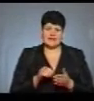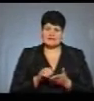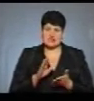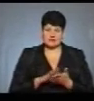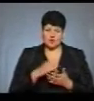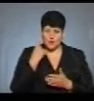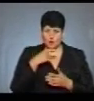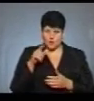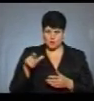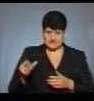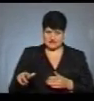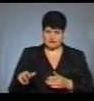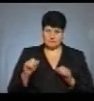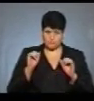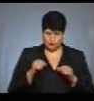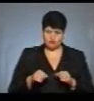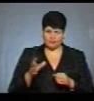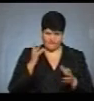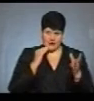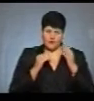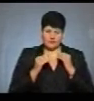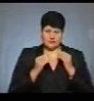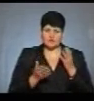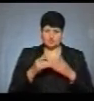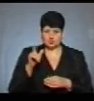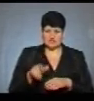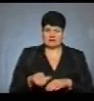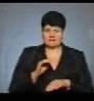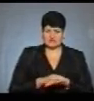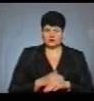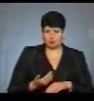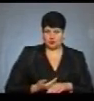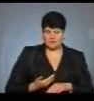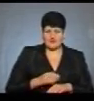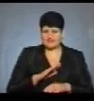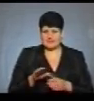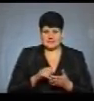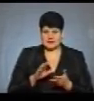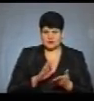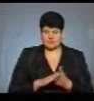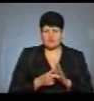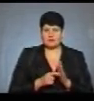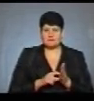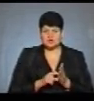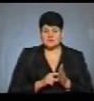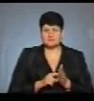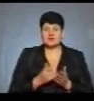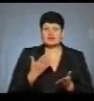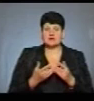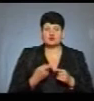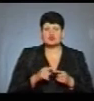незареєстрованих осіб можуть враховуватися, якщо людина фактично проживає, але не зареєстрована у приміщенні? Якщо